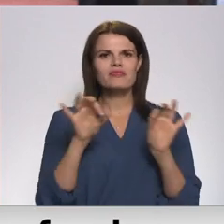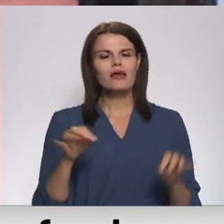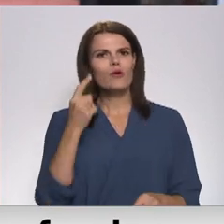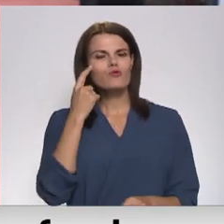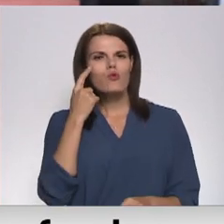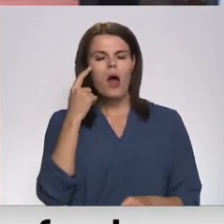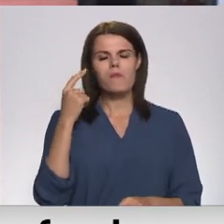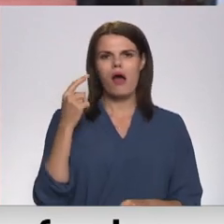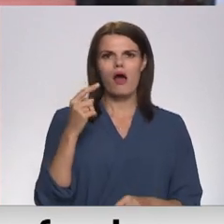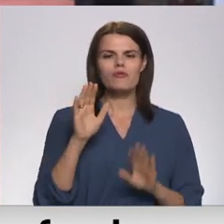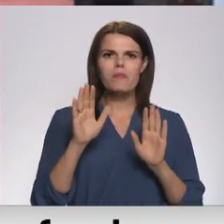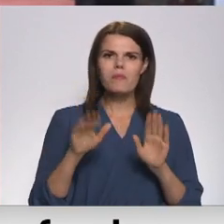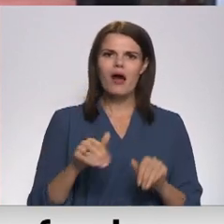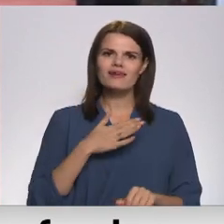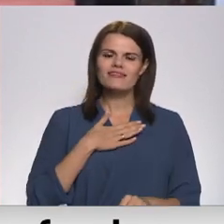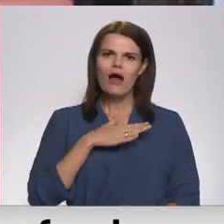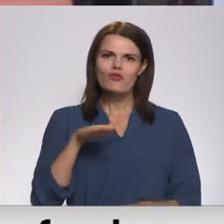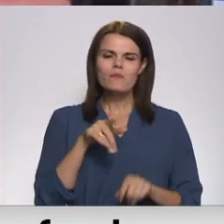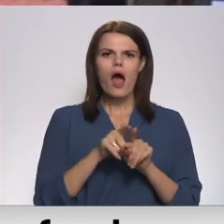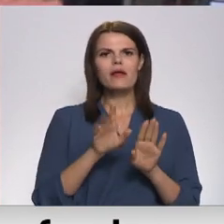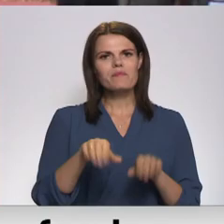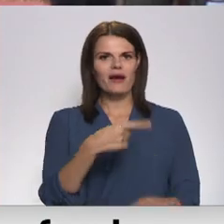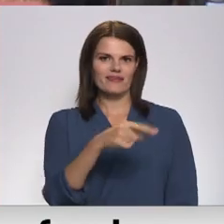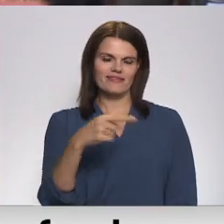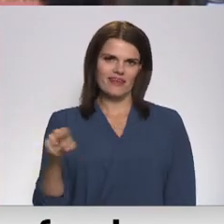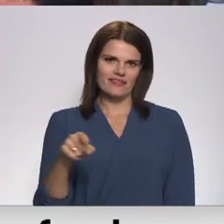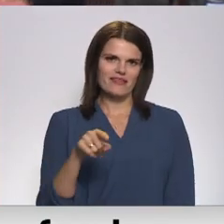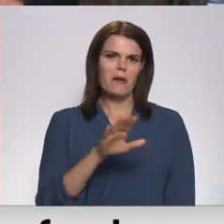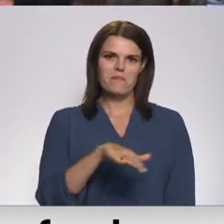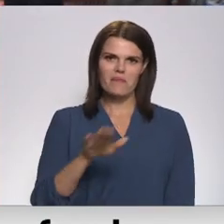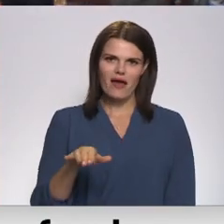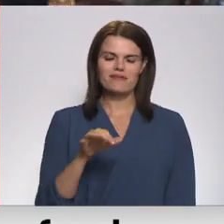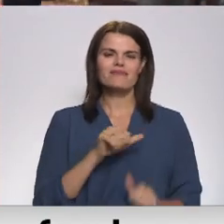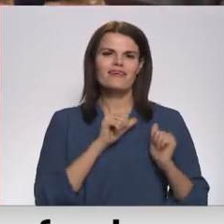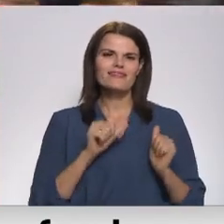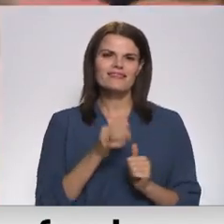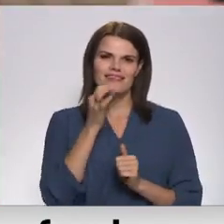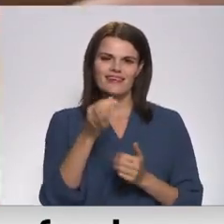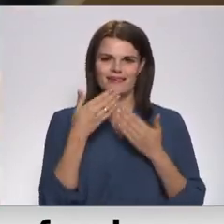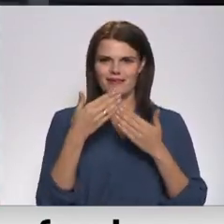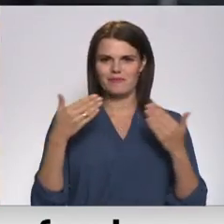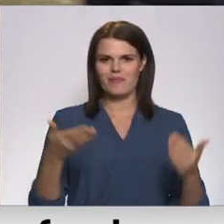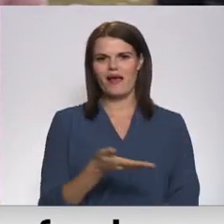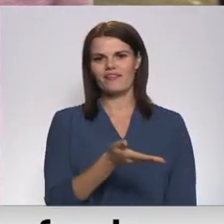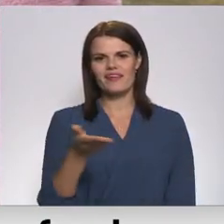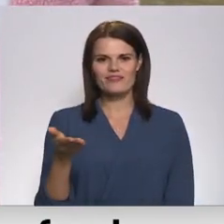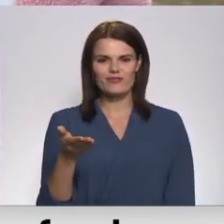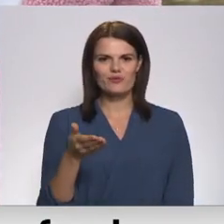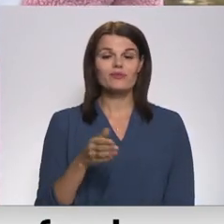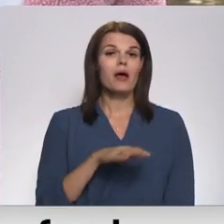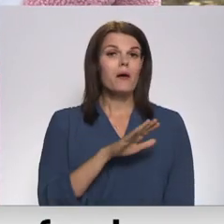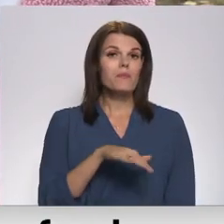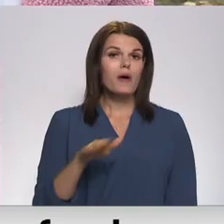tālāk ārpus par savu ģimeni un arī par citiem bērniem. Tā kā bērni, sirsnīgs paldies jums! Bērnu slimnīcas